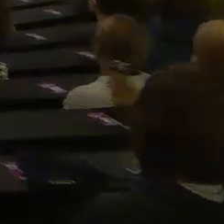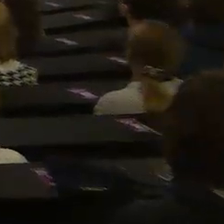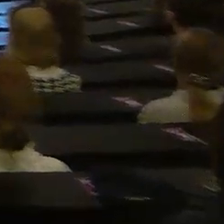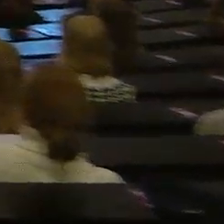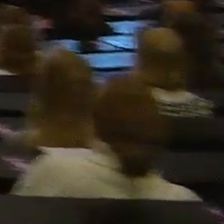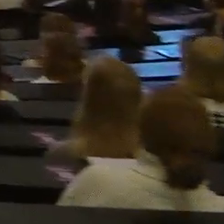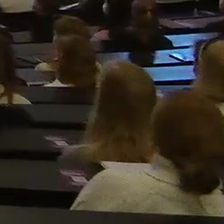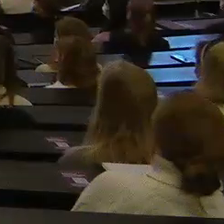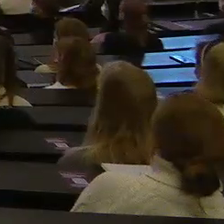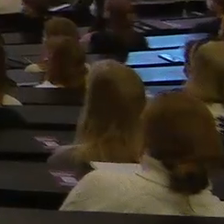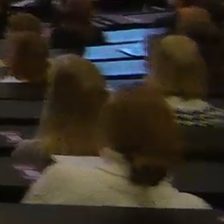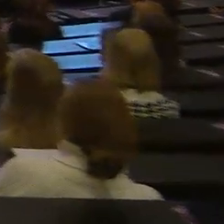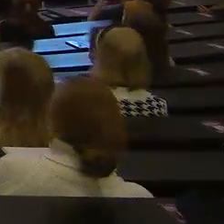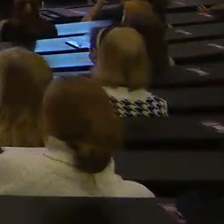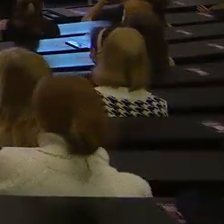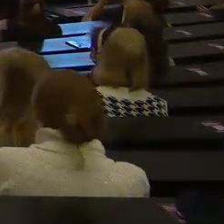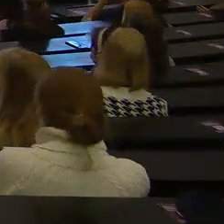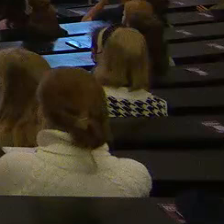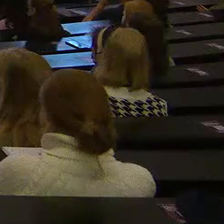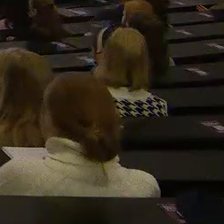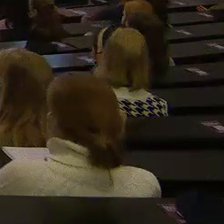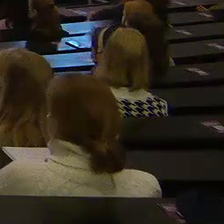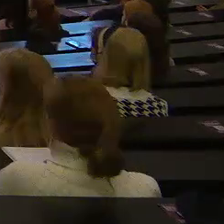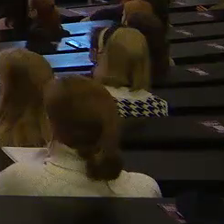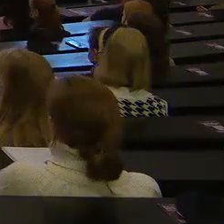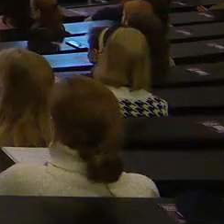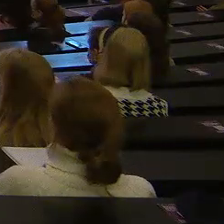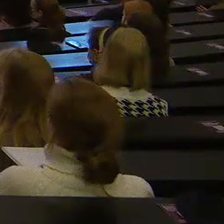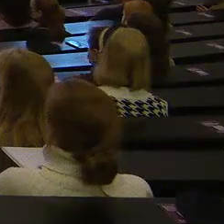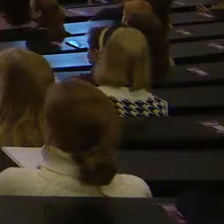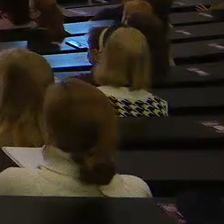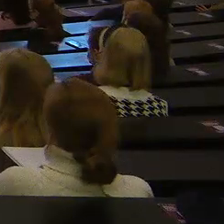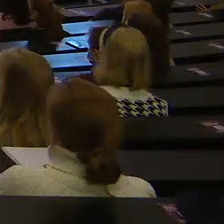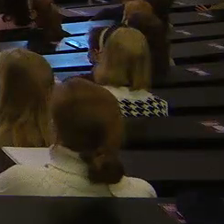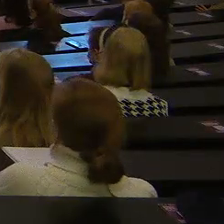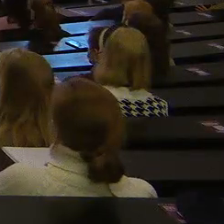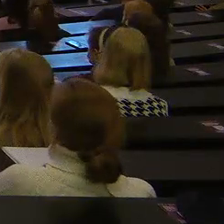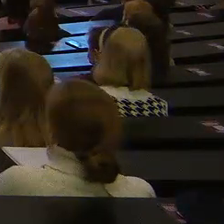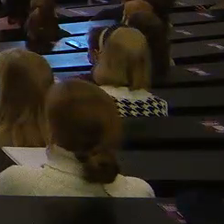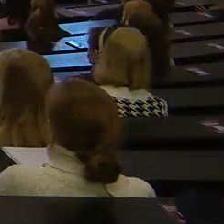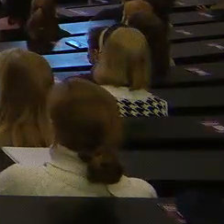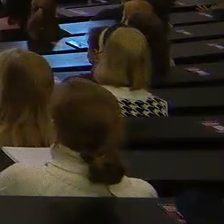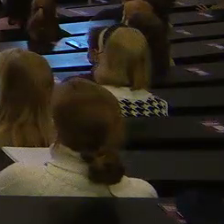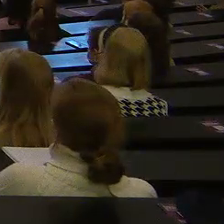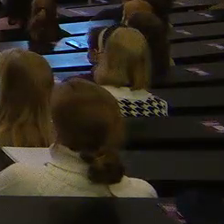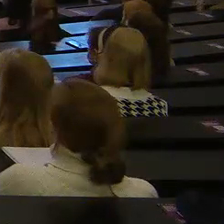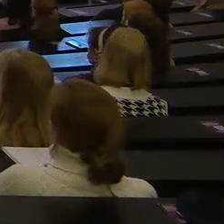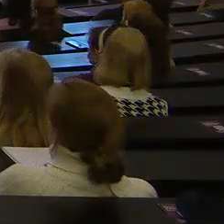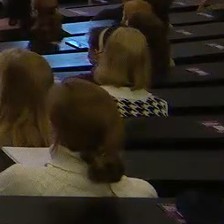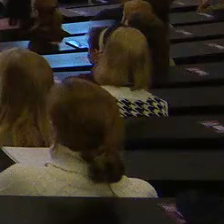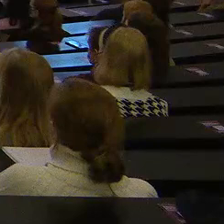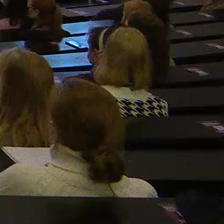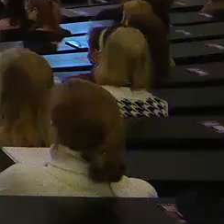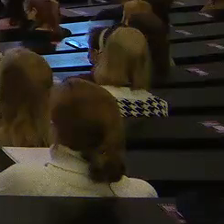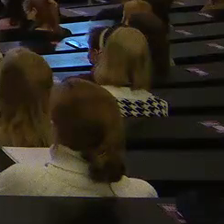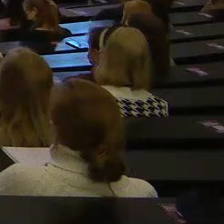Einen wunderschönen guten Tag. Ich darf Sie recht herzlich begrüßen, wie in jedem Jahr, außer dem letzten tatsächlich als Erster. Und es ist schön, dass